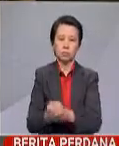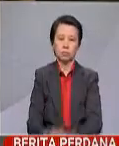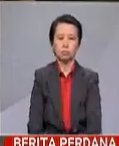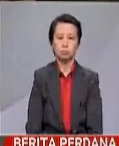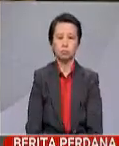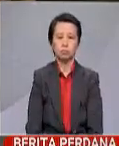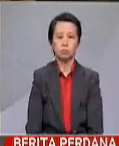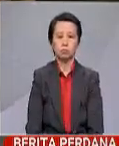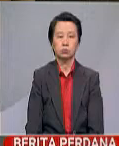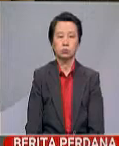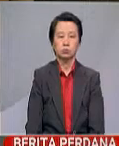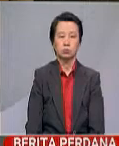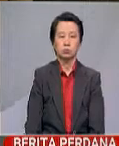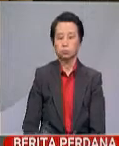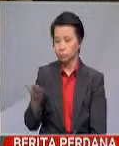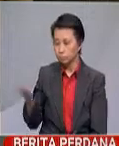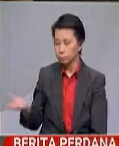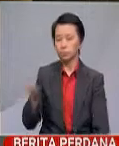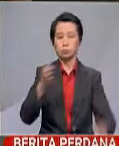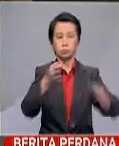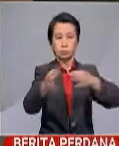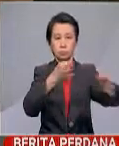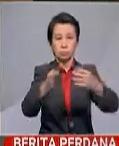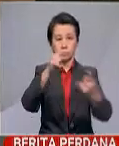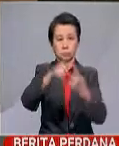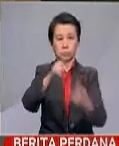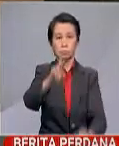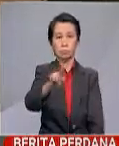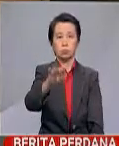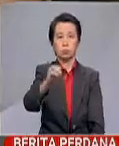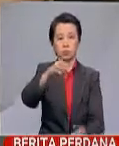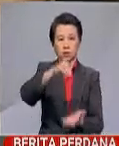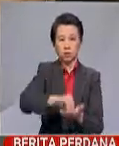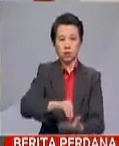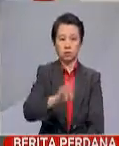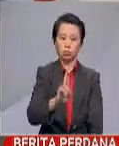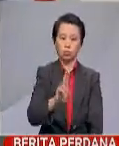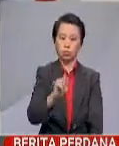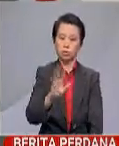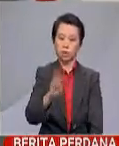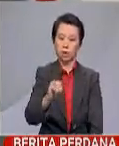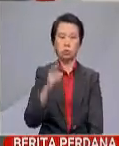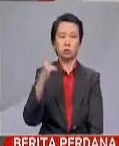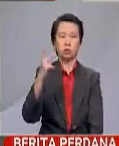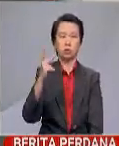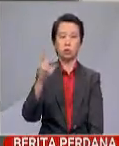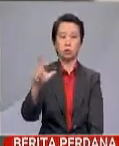Beliau menjelaskannya kepada RTM di UTM Kuala Lumpur.